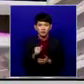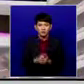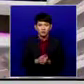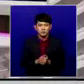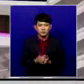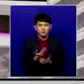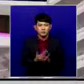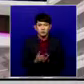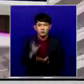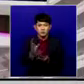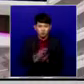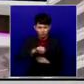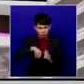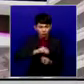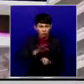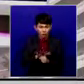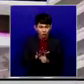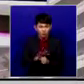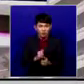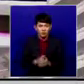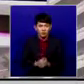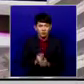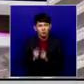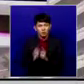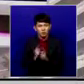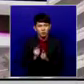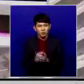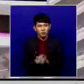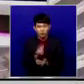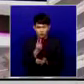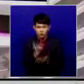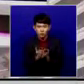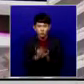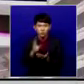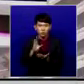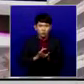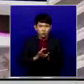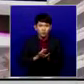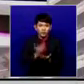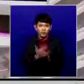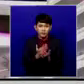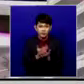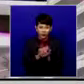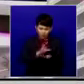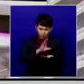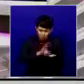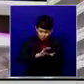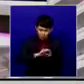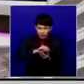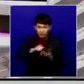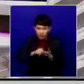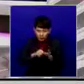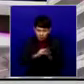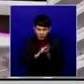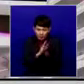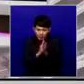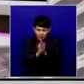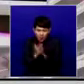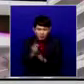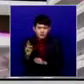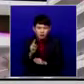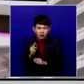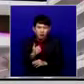มาณเพียงพอหรือไม่ก็ตกลงกันว่าเราต้องดูจากงบประมาณซะก่อนว่าเอามาใช้ให้ได้มากที่สุดที่จะปรับได้เราก็ได้ทาง